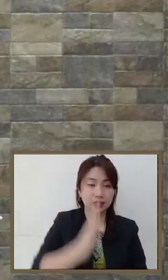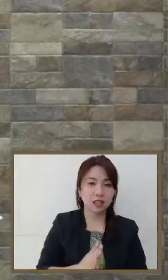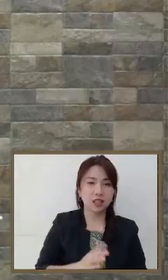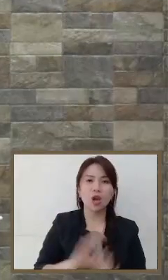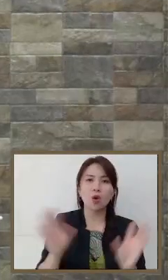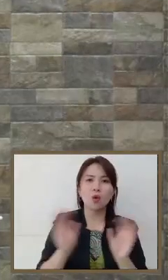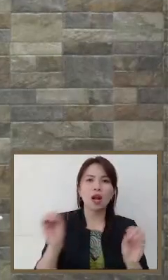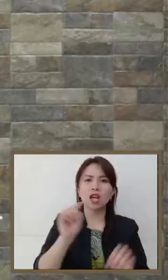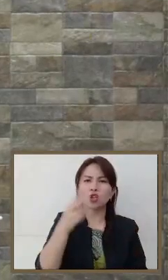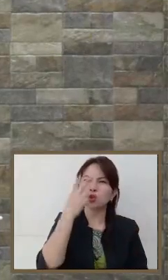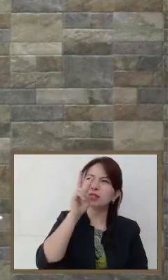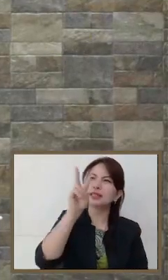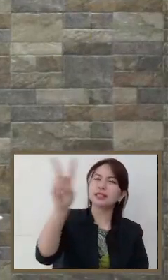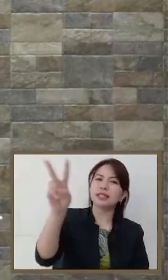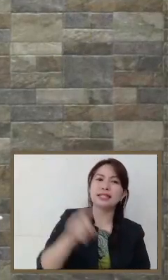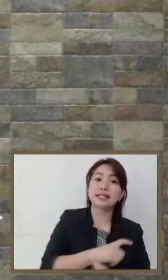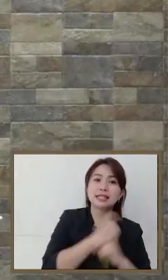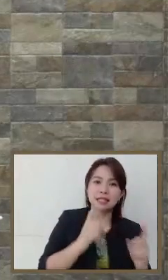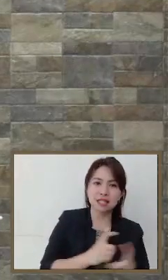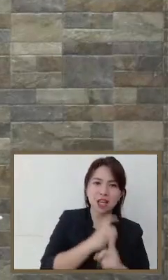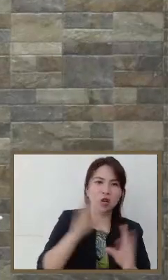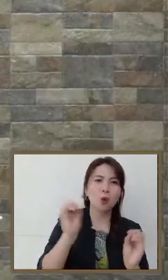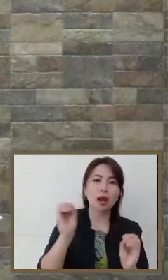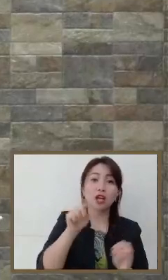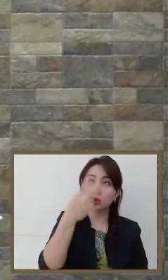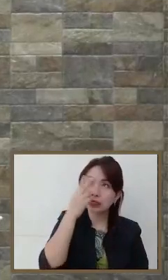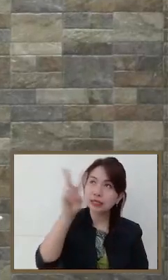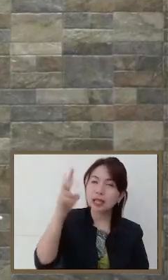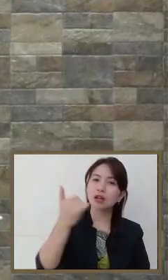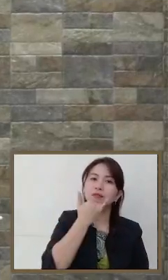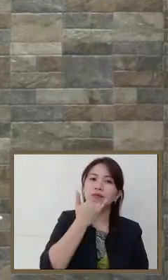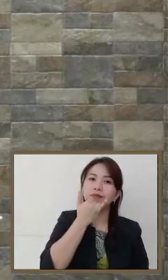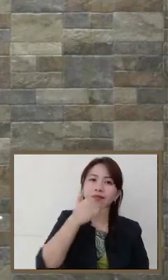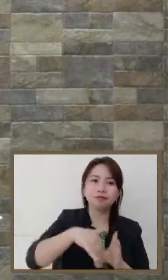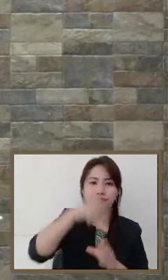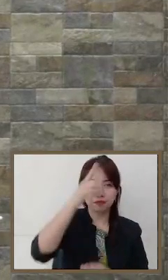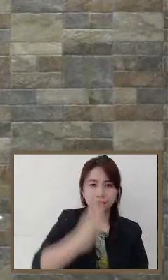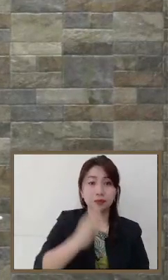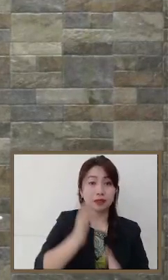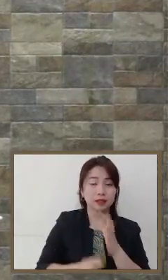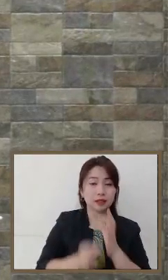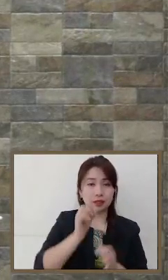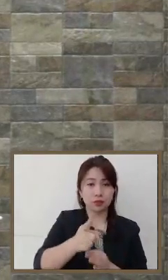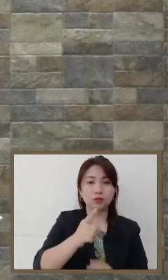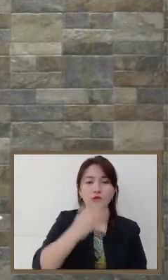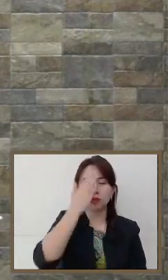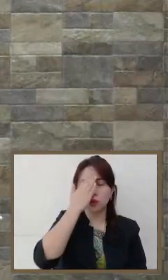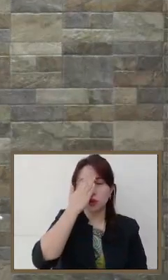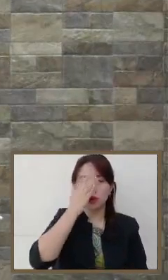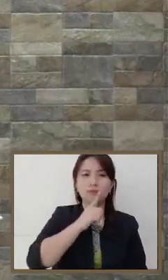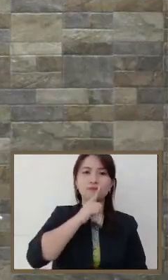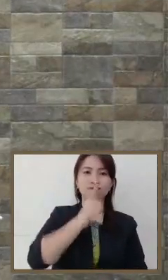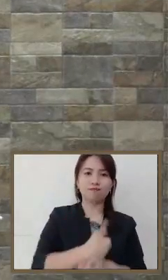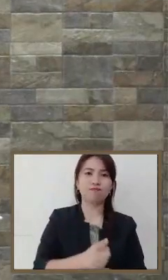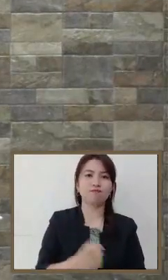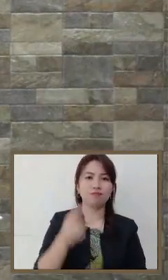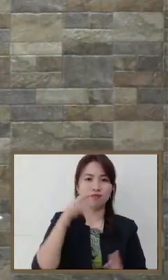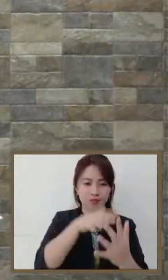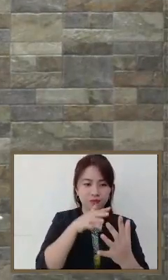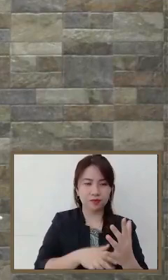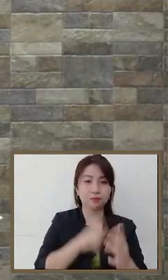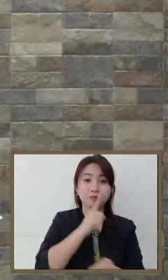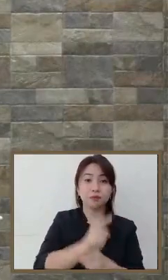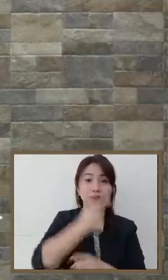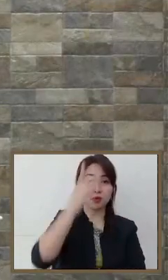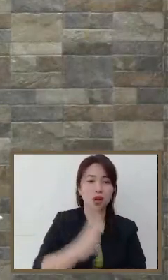makikitang kapintasan ikaw ay totoong sa Diyos at pag totoo mong sinaliksik ang Diyos mga kapatid wala